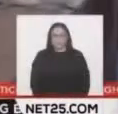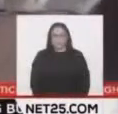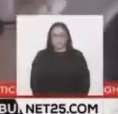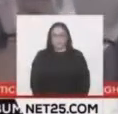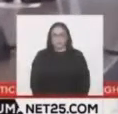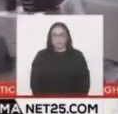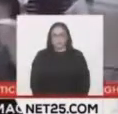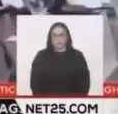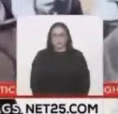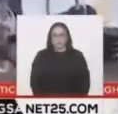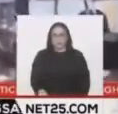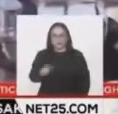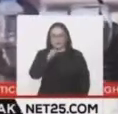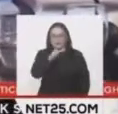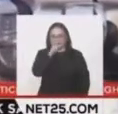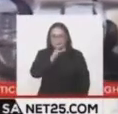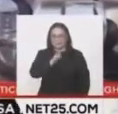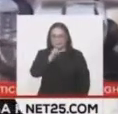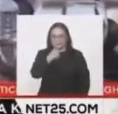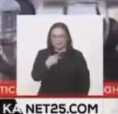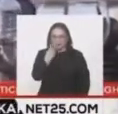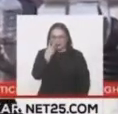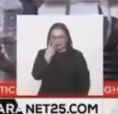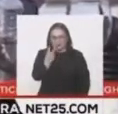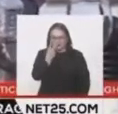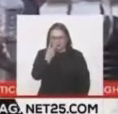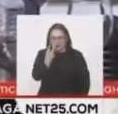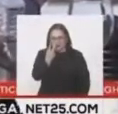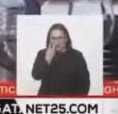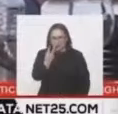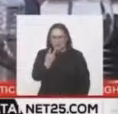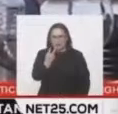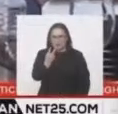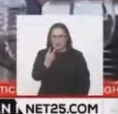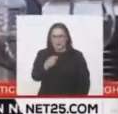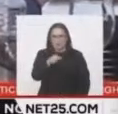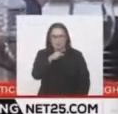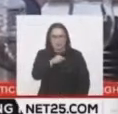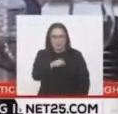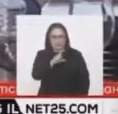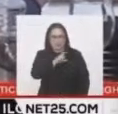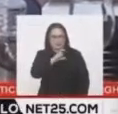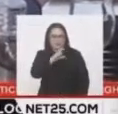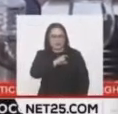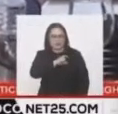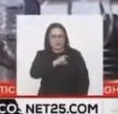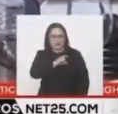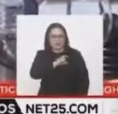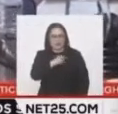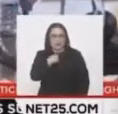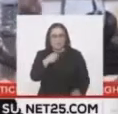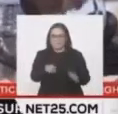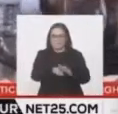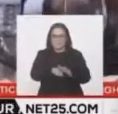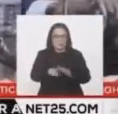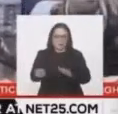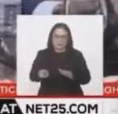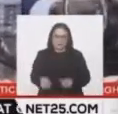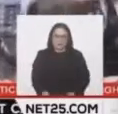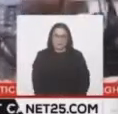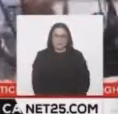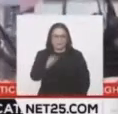ko matiis nakikita ak na parang Itong mga pinagloloko I'm sorry I have to walk out h ko